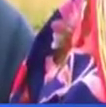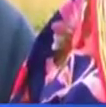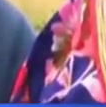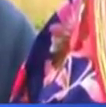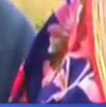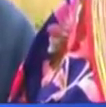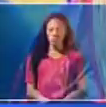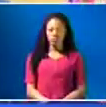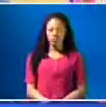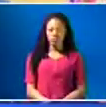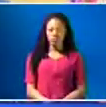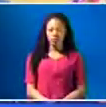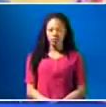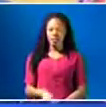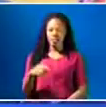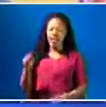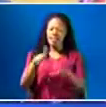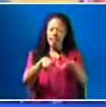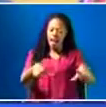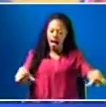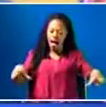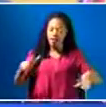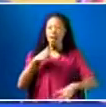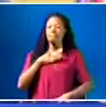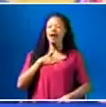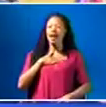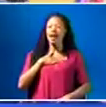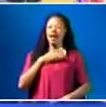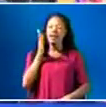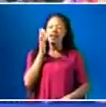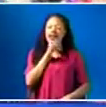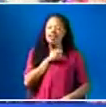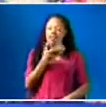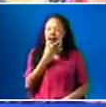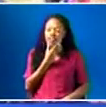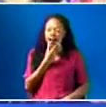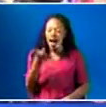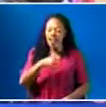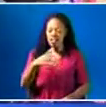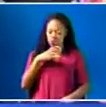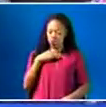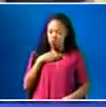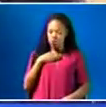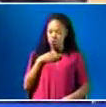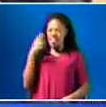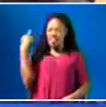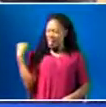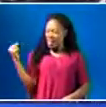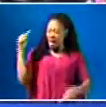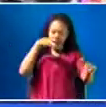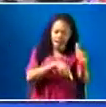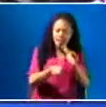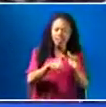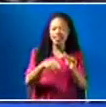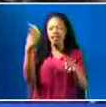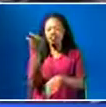Hiyo shamba ni ya babu yangu na sisi ndio wamiliki kwa sasa. Na jana sasa waliingia kwa shamba na matrakta na nini, wakaanza kukata miti